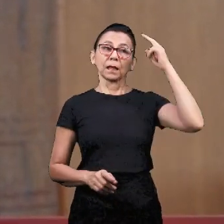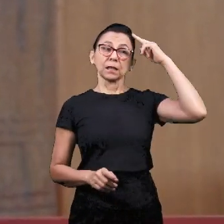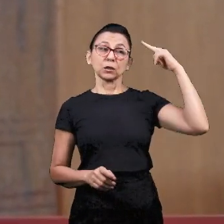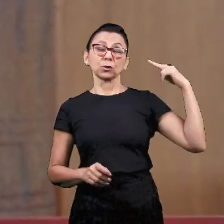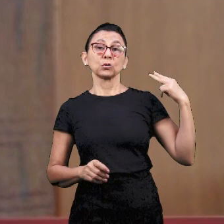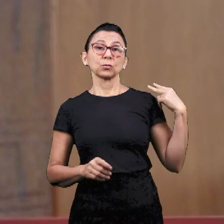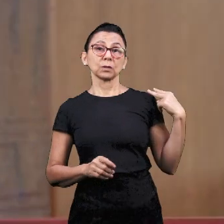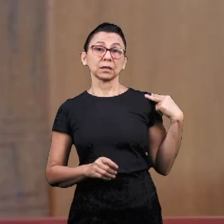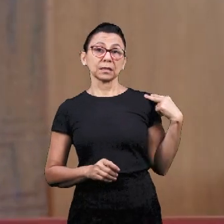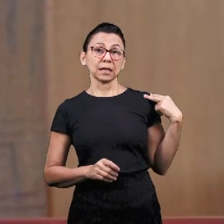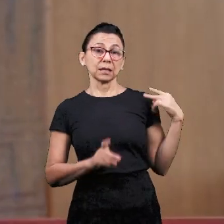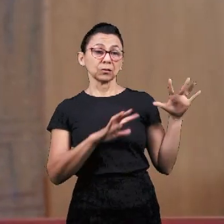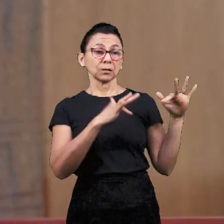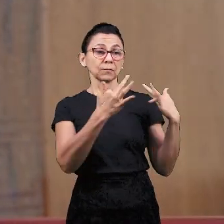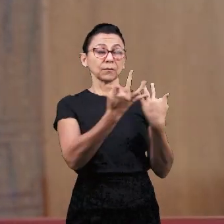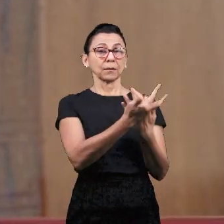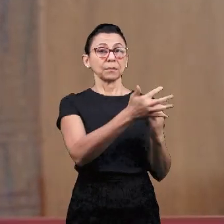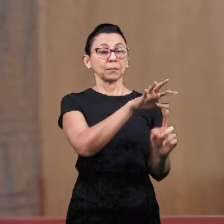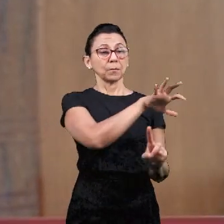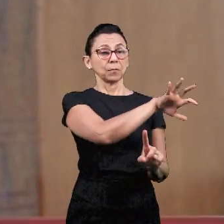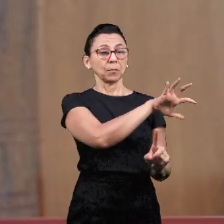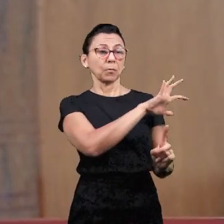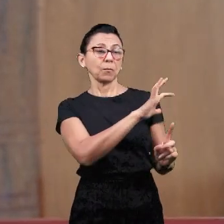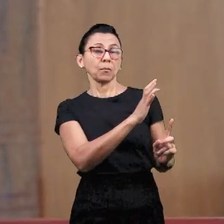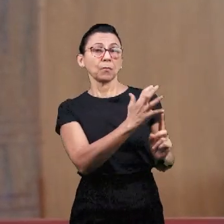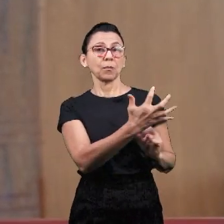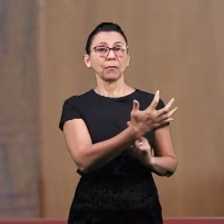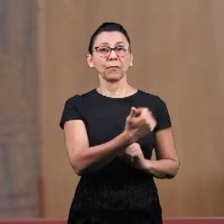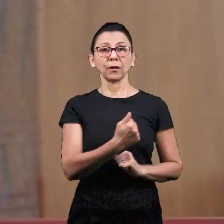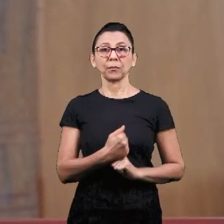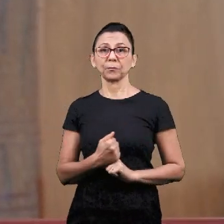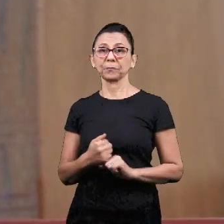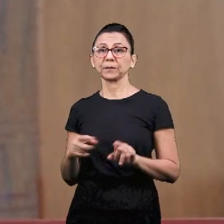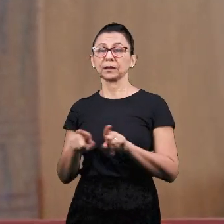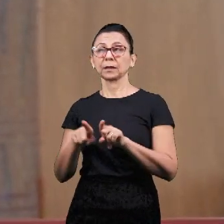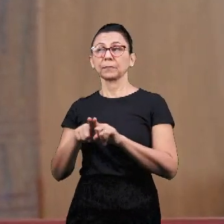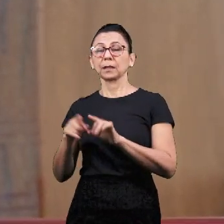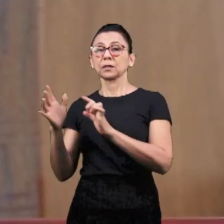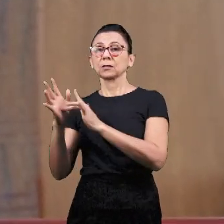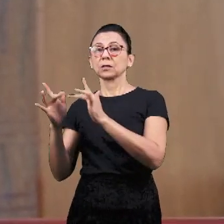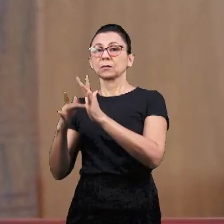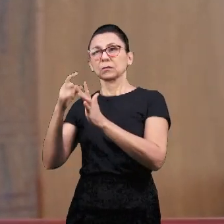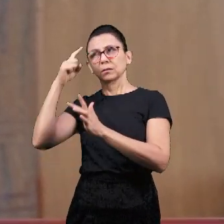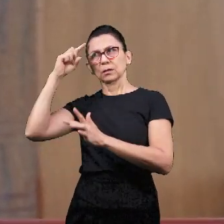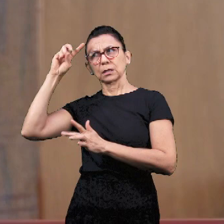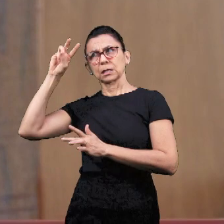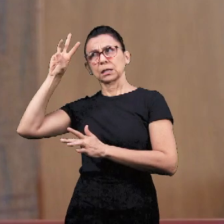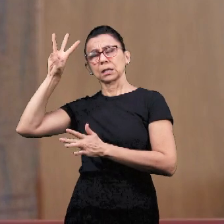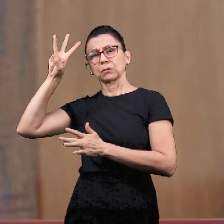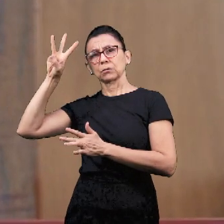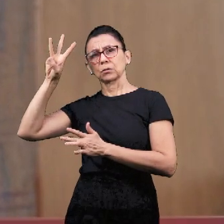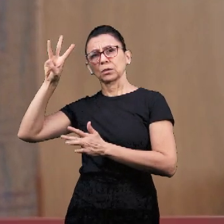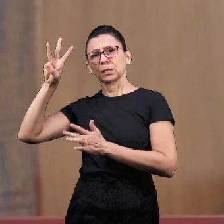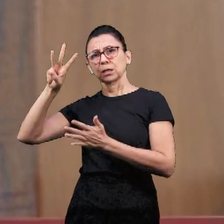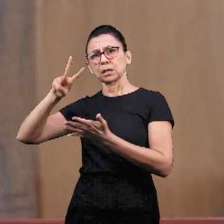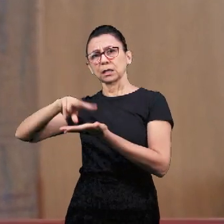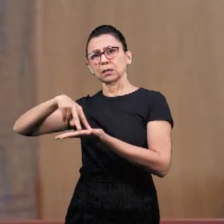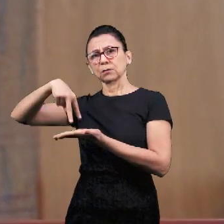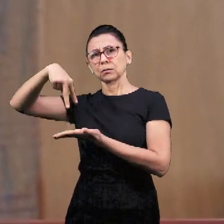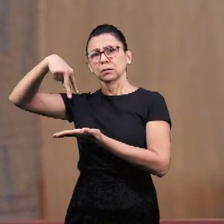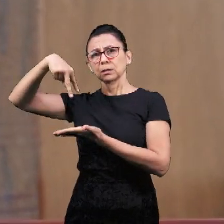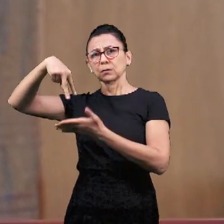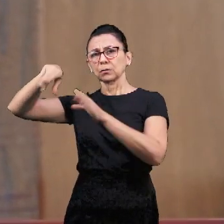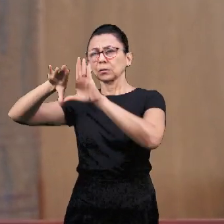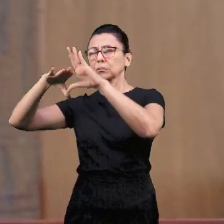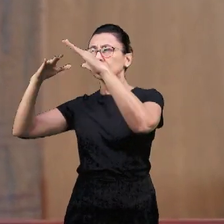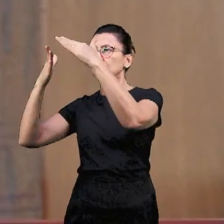ses frères, Jésus au troisième jour, il est ressuscité, il est amené au ciel, il s'est assis à la droite du